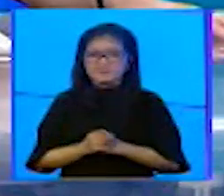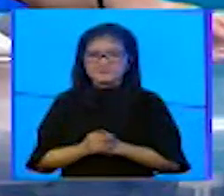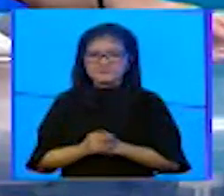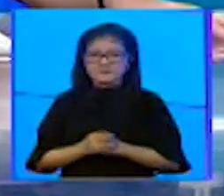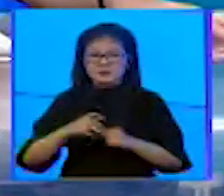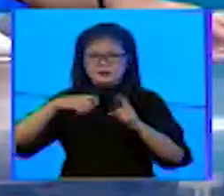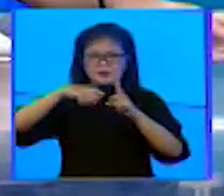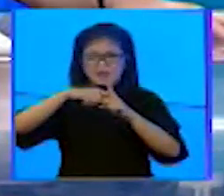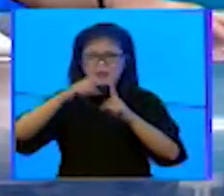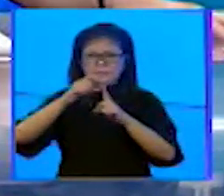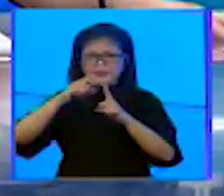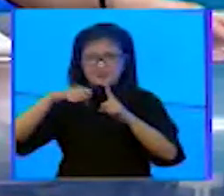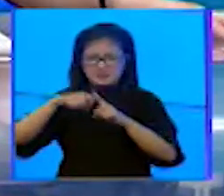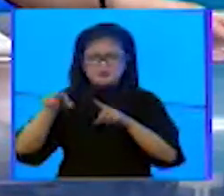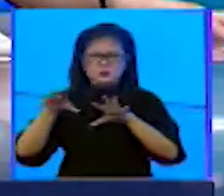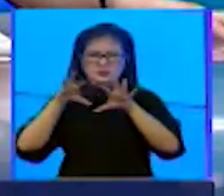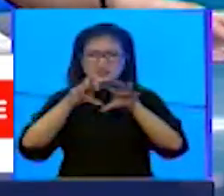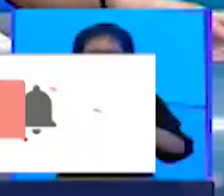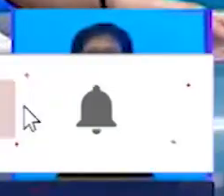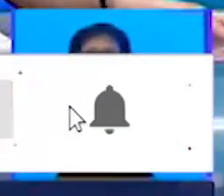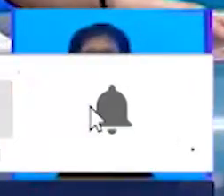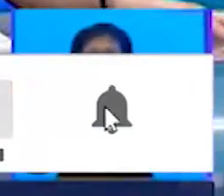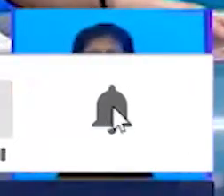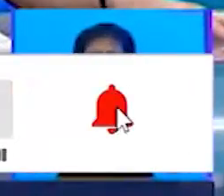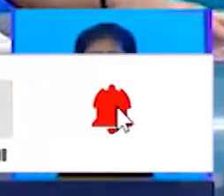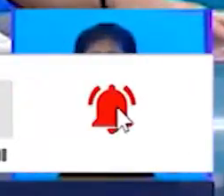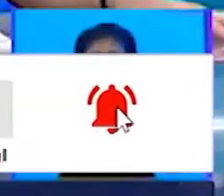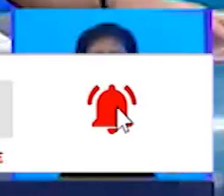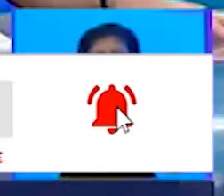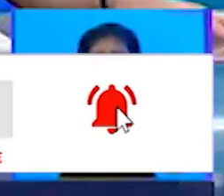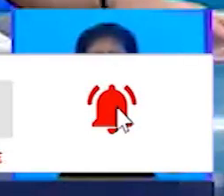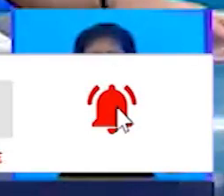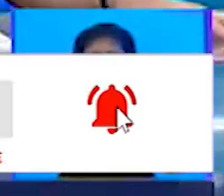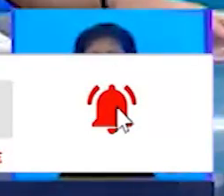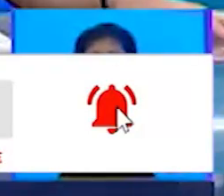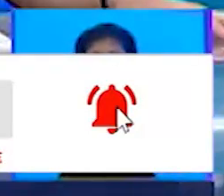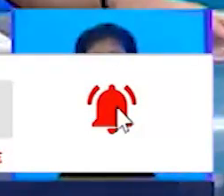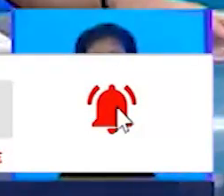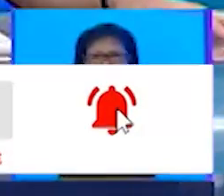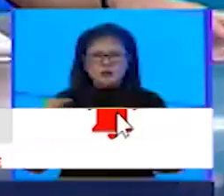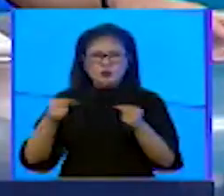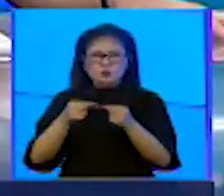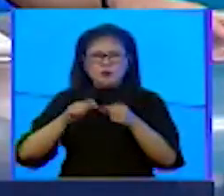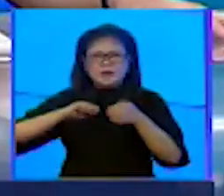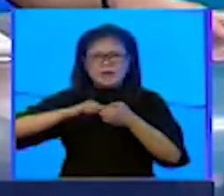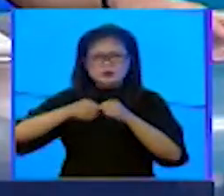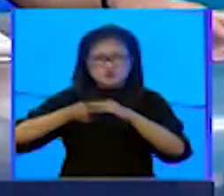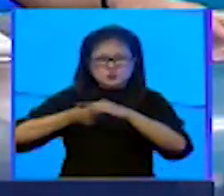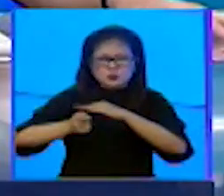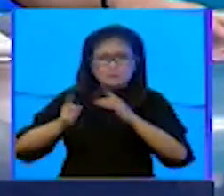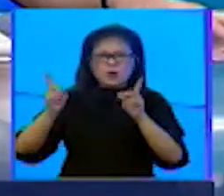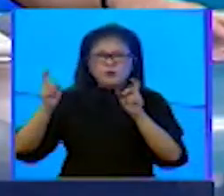Pemirsa, Komisi Pemberantasan Korupsi atau KPK menangkap Menteri Kelautan dan Perikanan Edi Prabowo diduga terkait kasus suap benih lobster alias